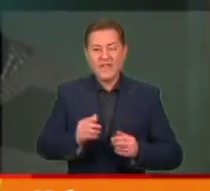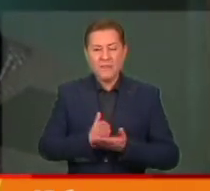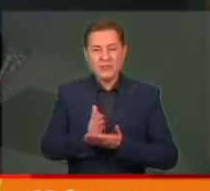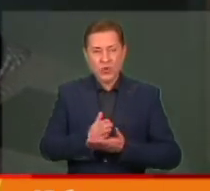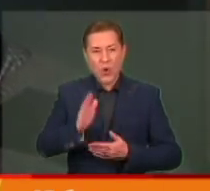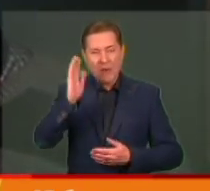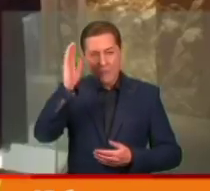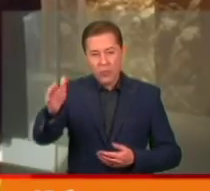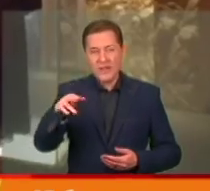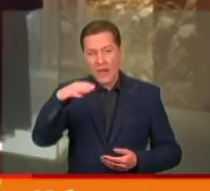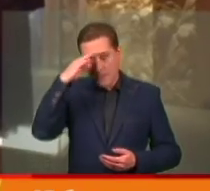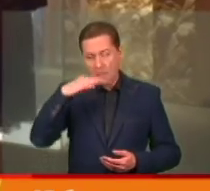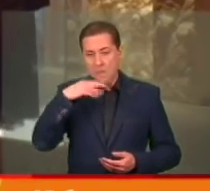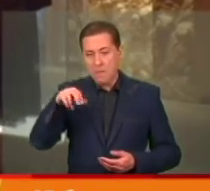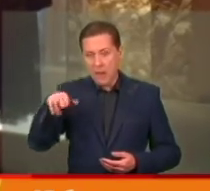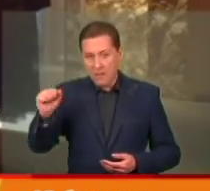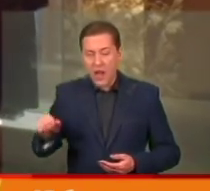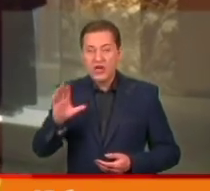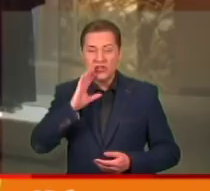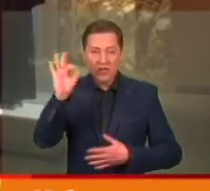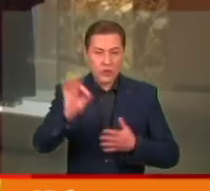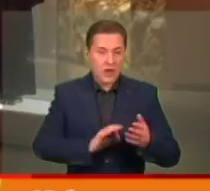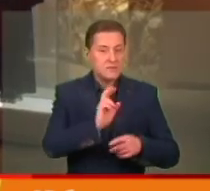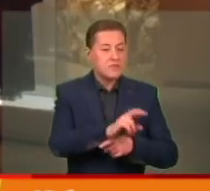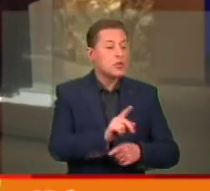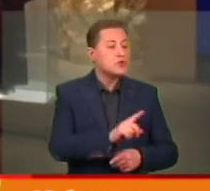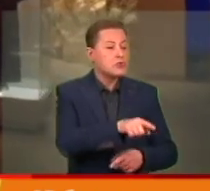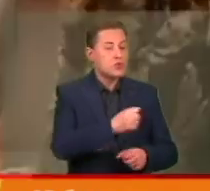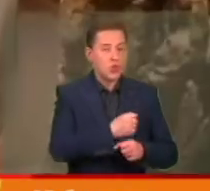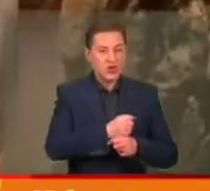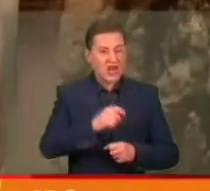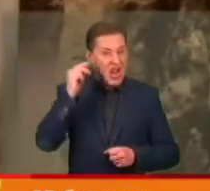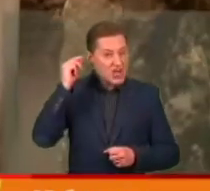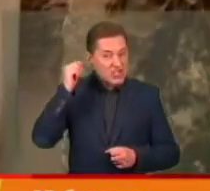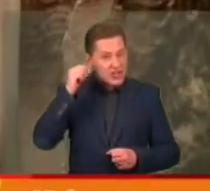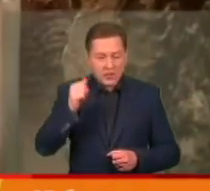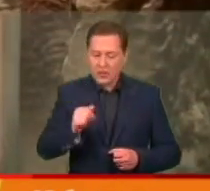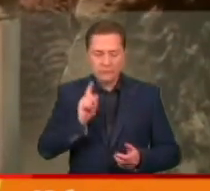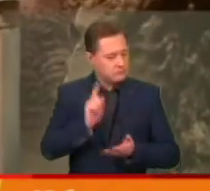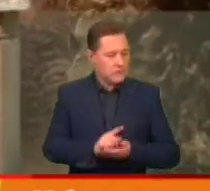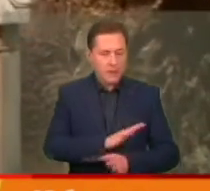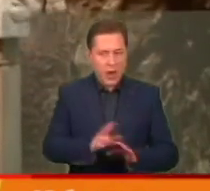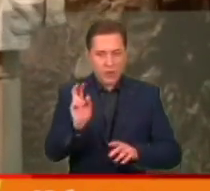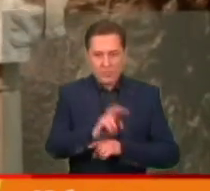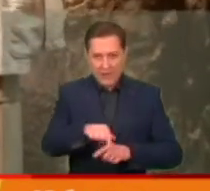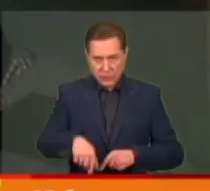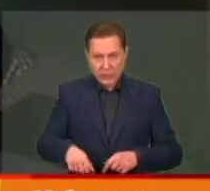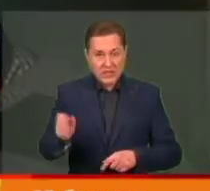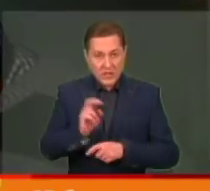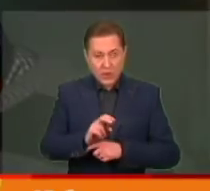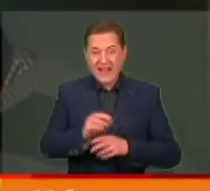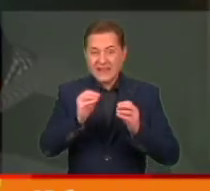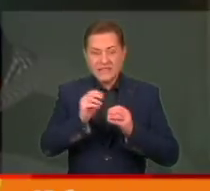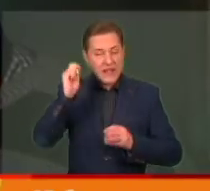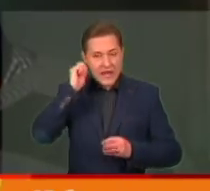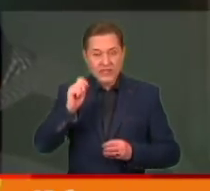майбутній папа. Але до нього одразу жінка підійшла. «Що ти тут робиш? Жиди не мають права заходити сюди». І тоді 10-річний